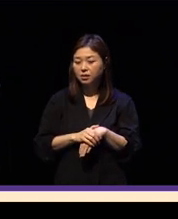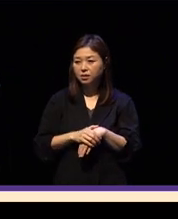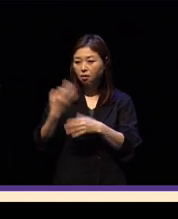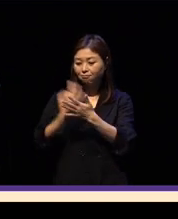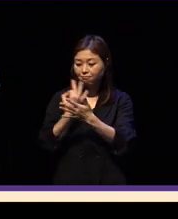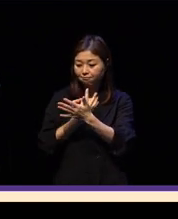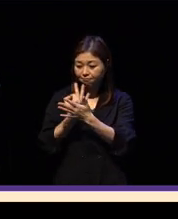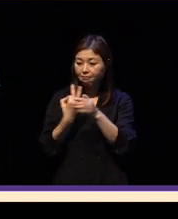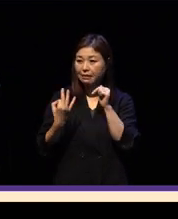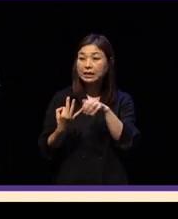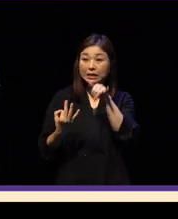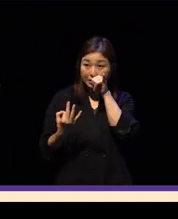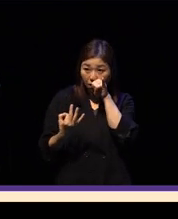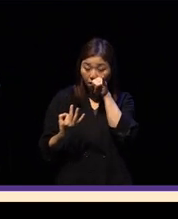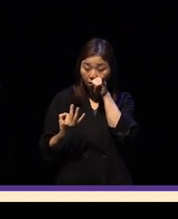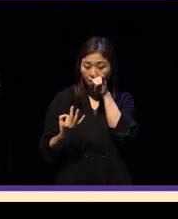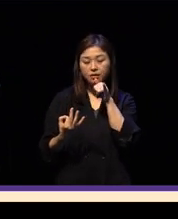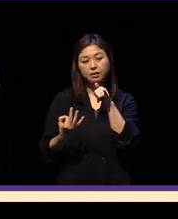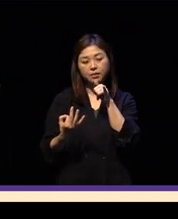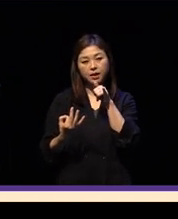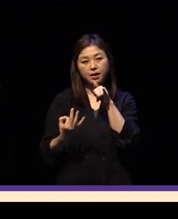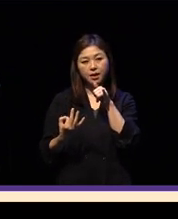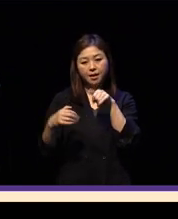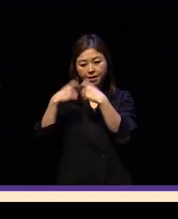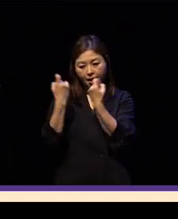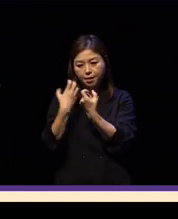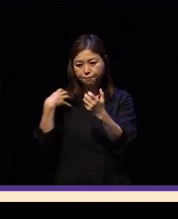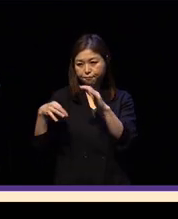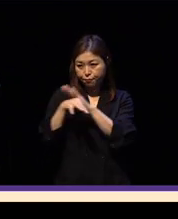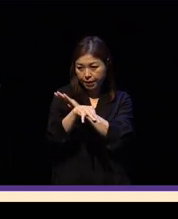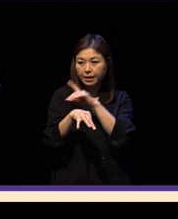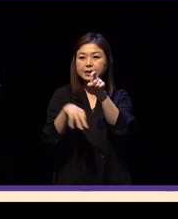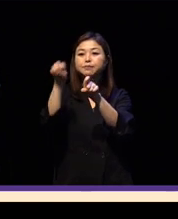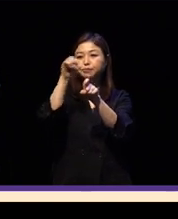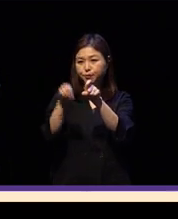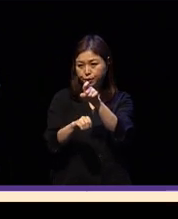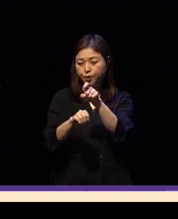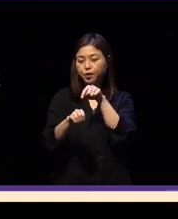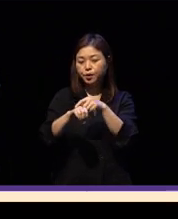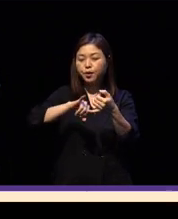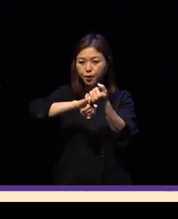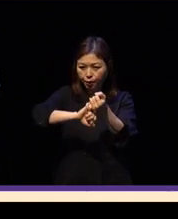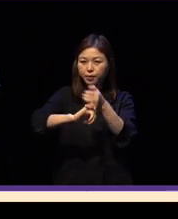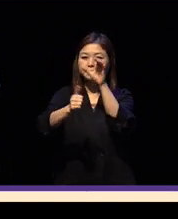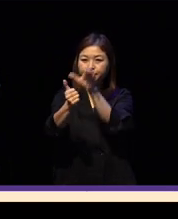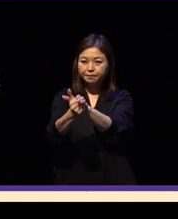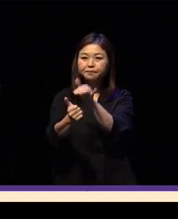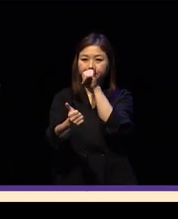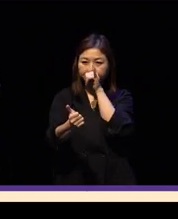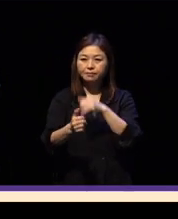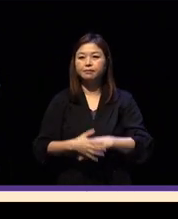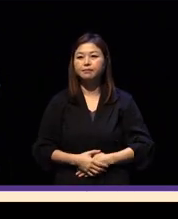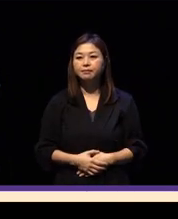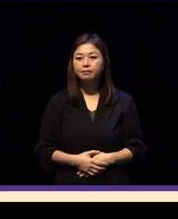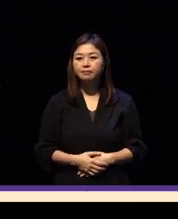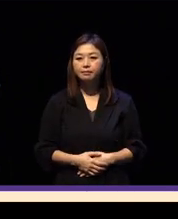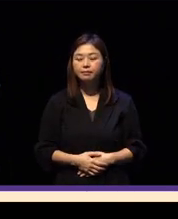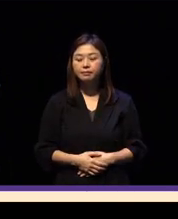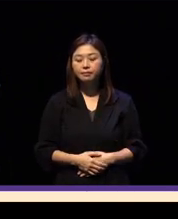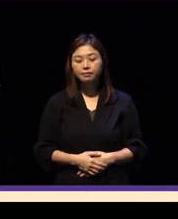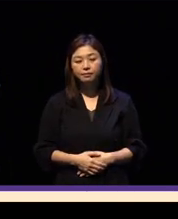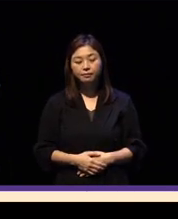때문에 저희가 자부담 10% 이상은 의무 적용되고 있는 사업이라고 보시면